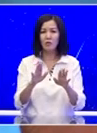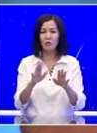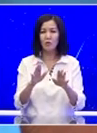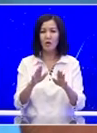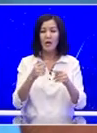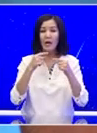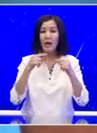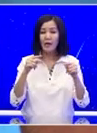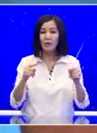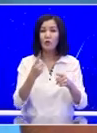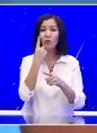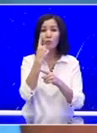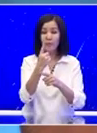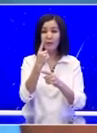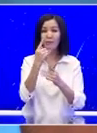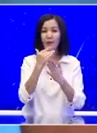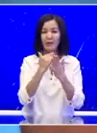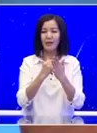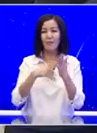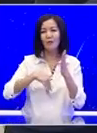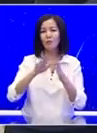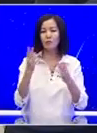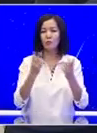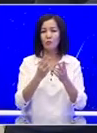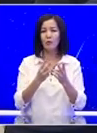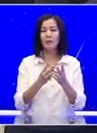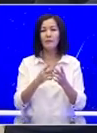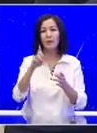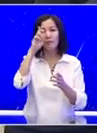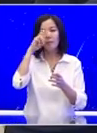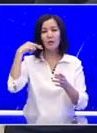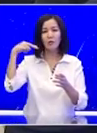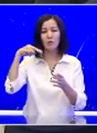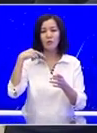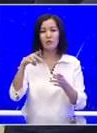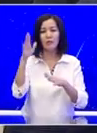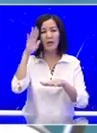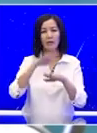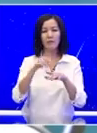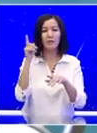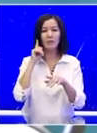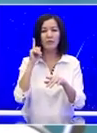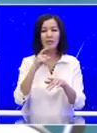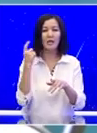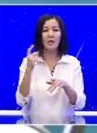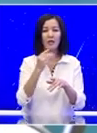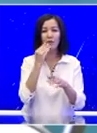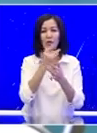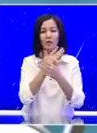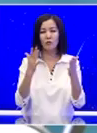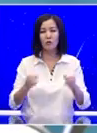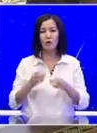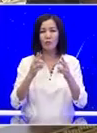жаппай әмбебап бағдарлама керек. Мемлекет басшысы бірнеше әкімді де тыңдады. Экономика, азық-түлік